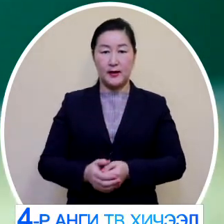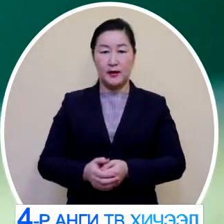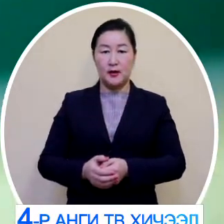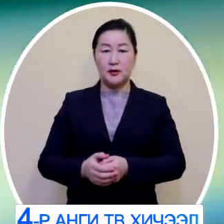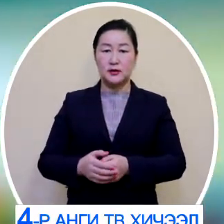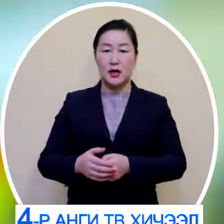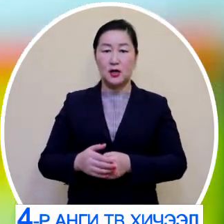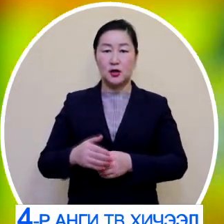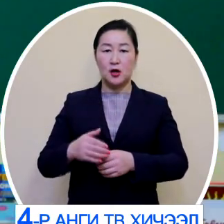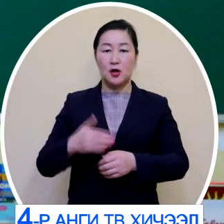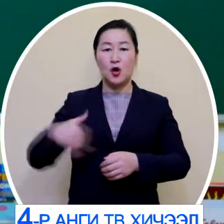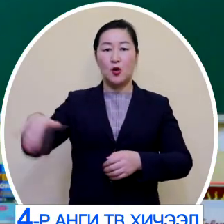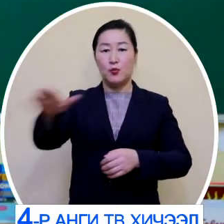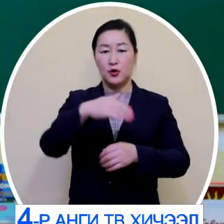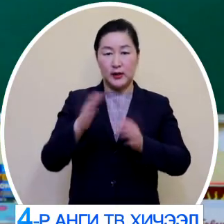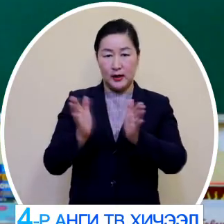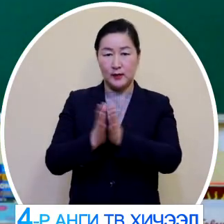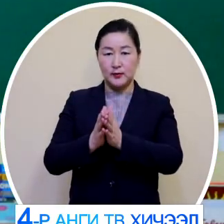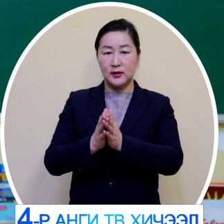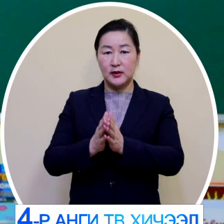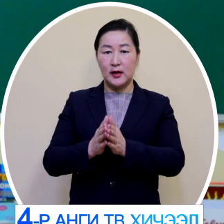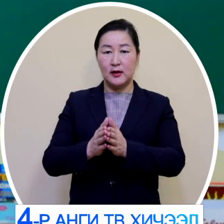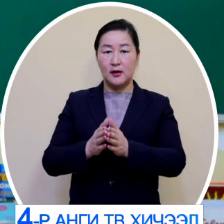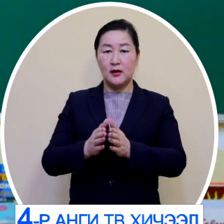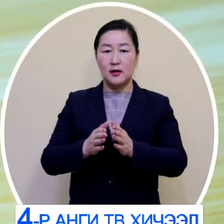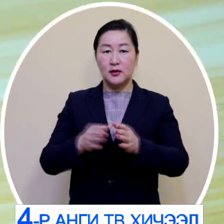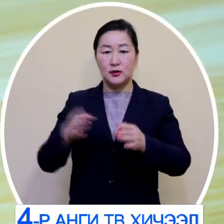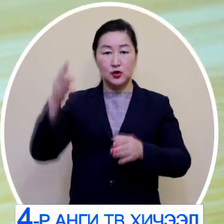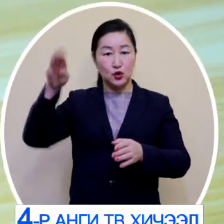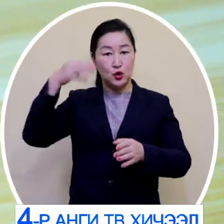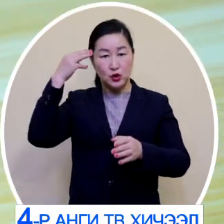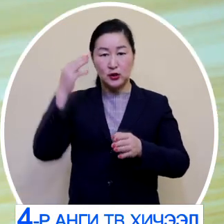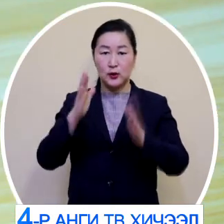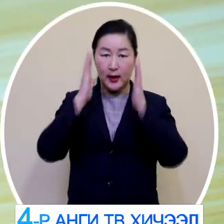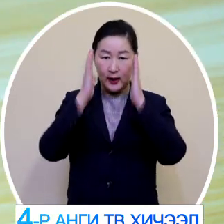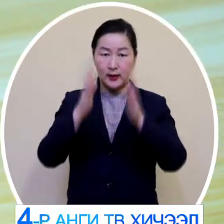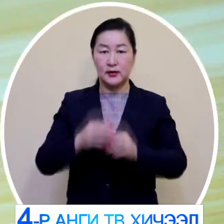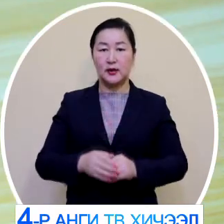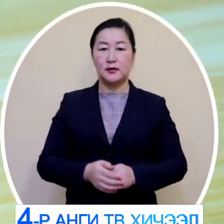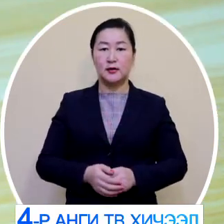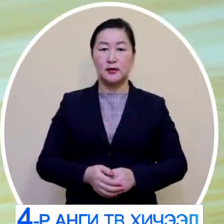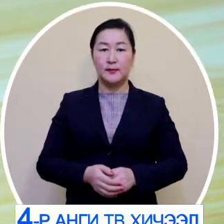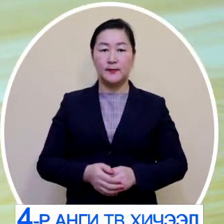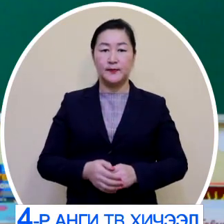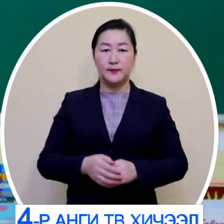сорон цагаа. За, хүмүүдээ бүгдээрээ туршилт руугаа анхаарлаа хандуулаарай.